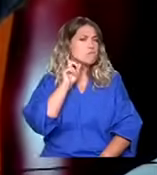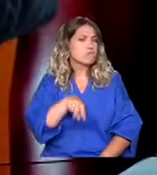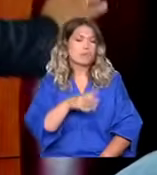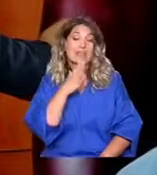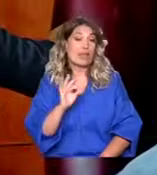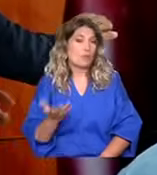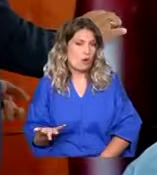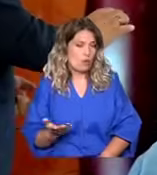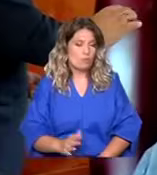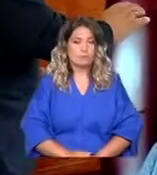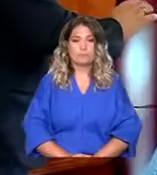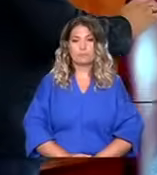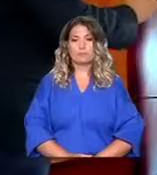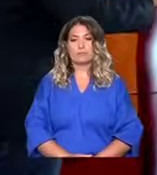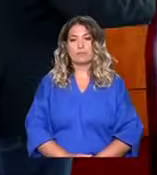τι είχε η αστυνομία.